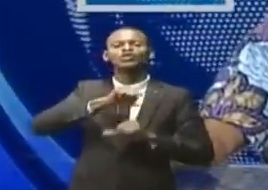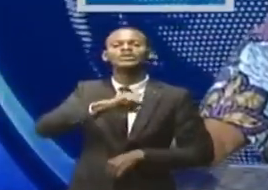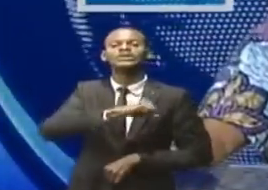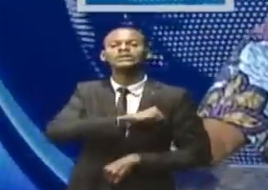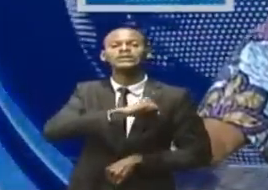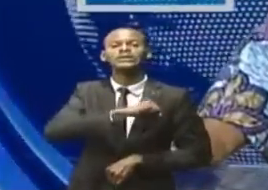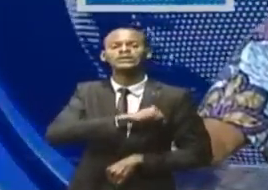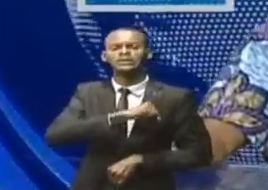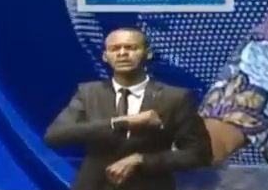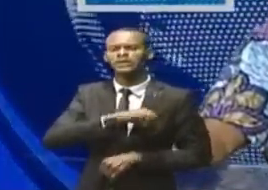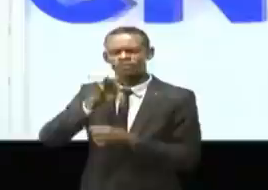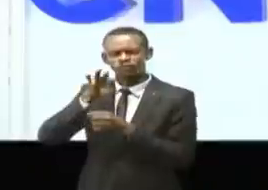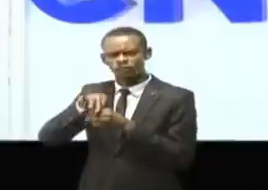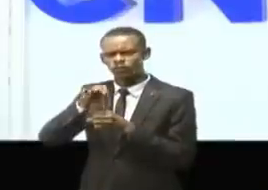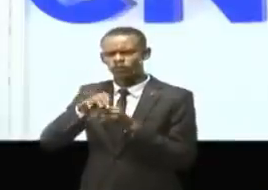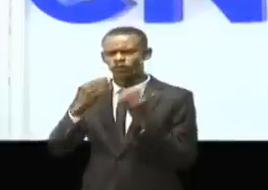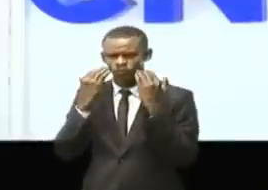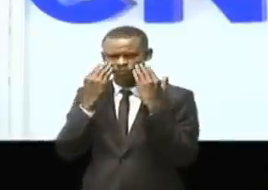édition. Jean-Richard Coallet.